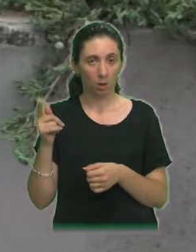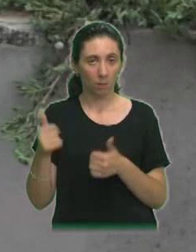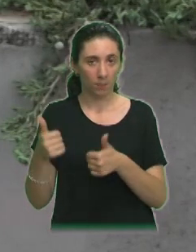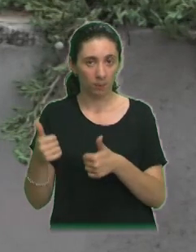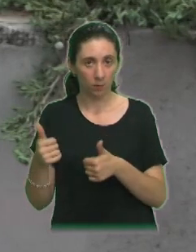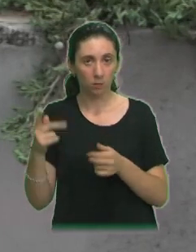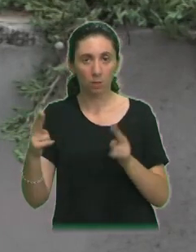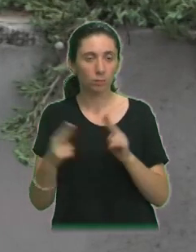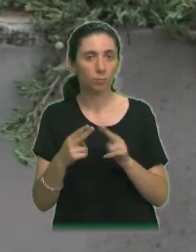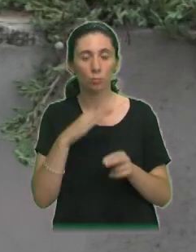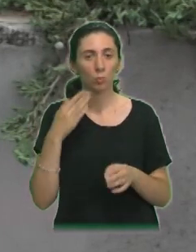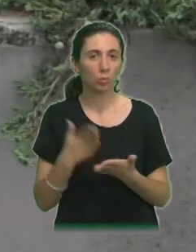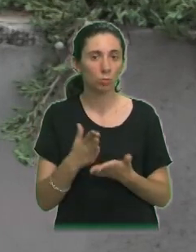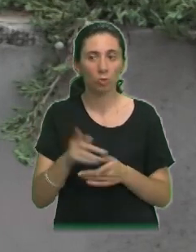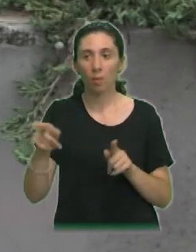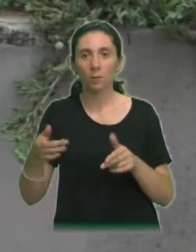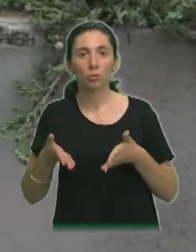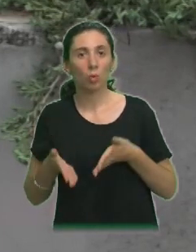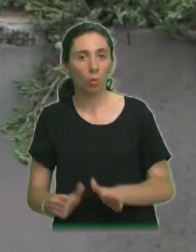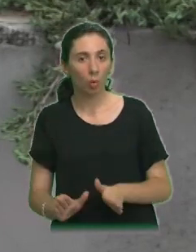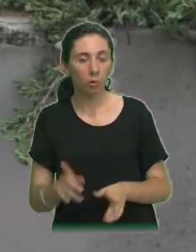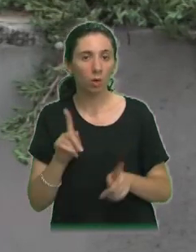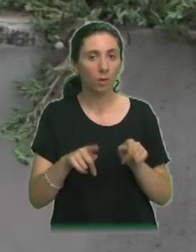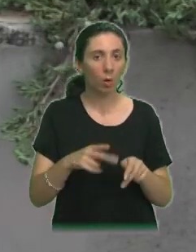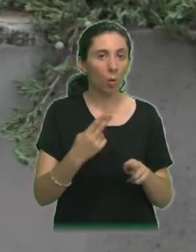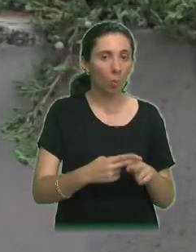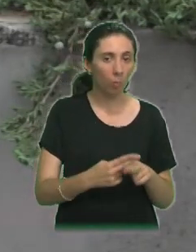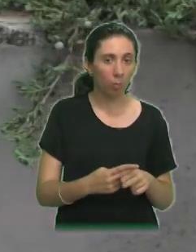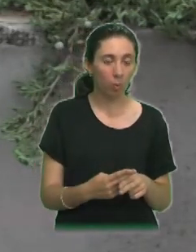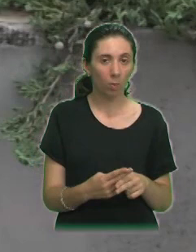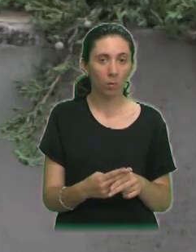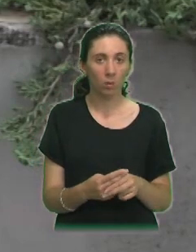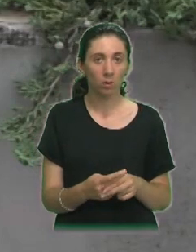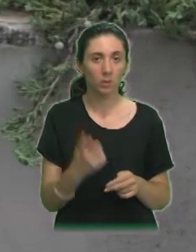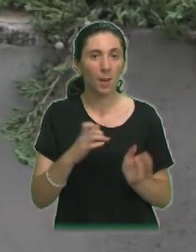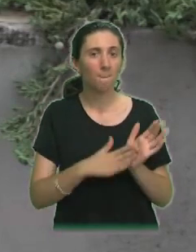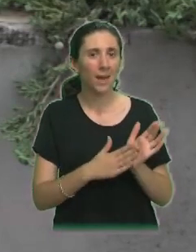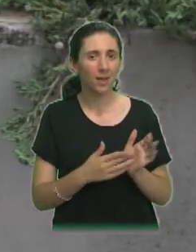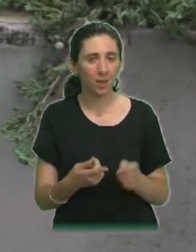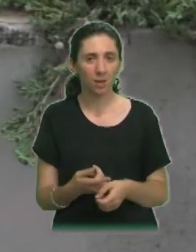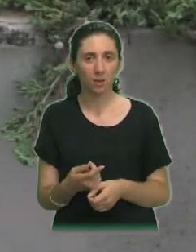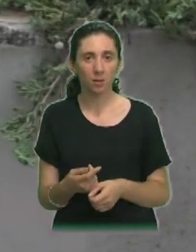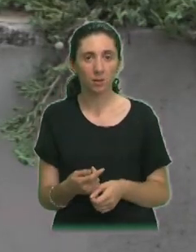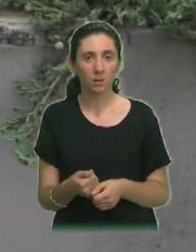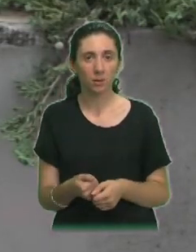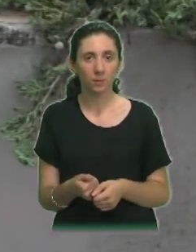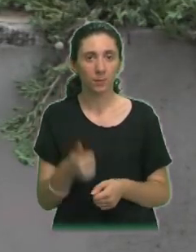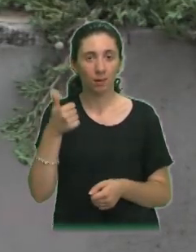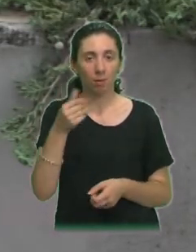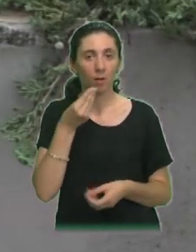Sad kad smo bili na prvenstvu upoznaš stvarno svakakve slučaje. Neki su se rodili, neki su oboljeli